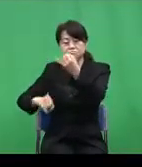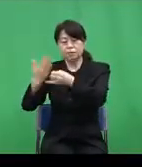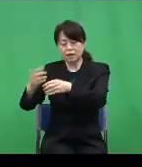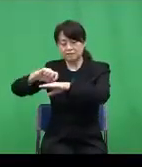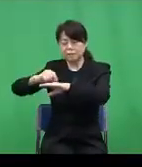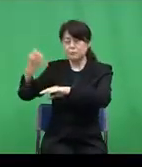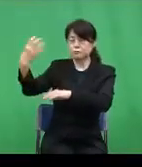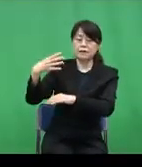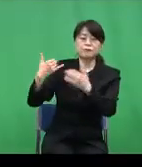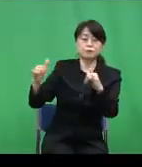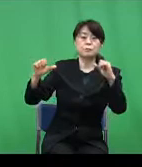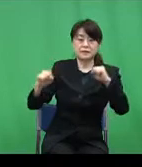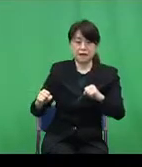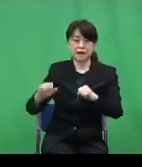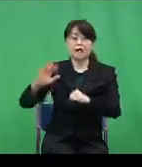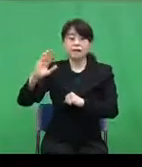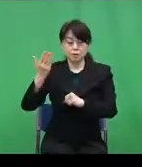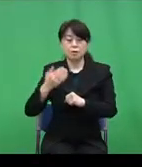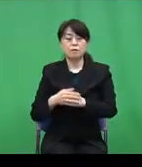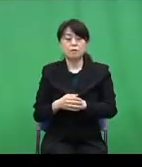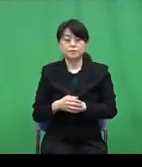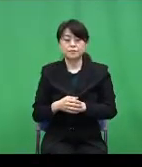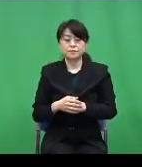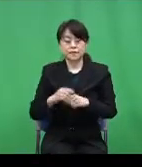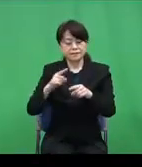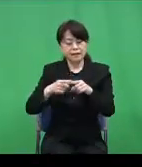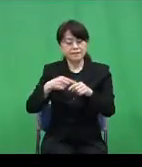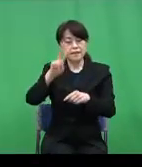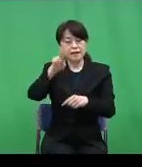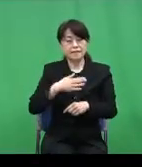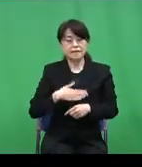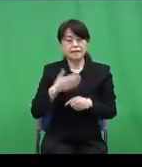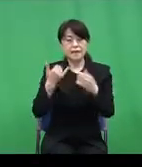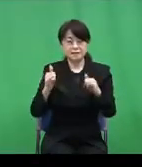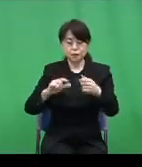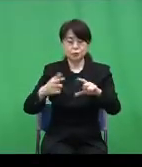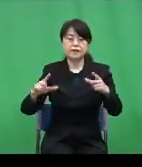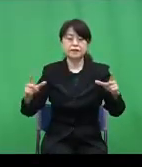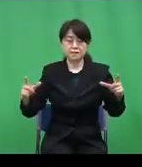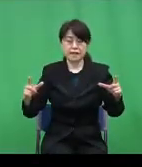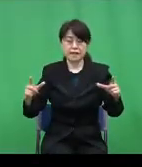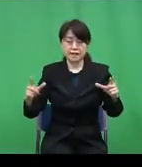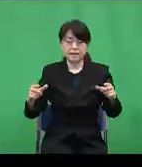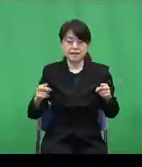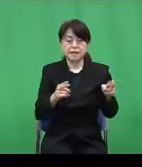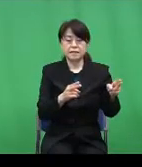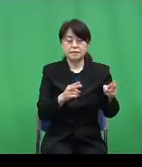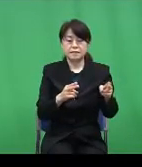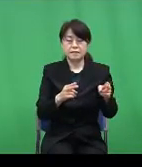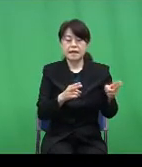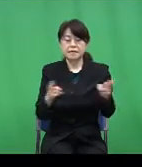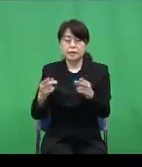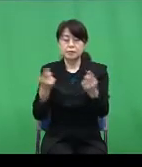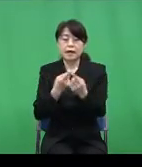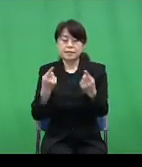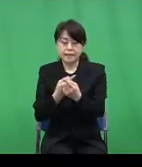ましたが、だんだん理解者が増えてきてですね、で制度改正、交付税制度も改革をする、